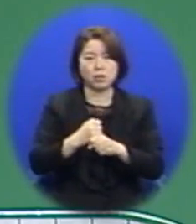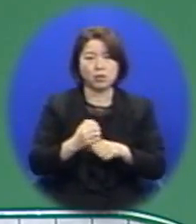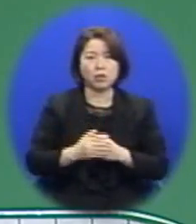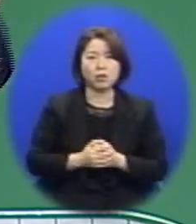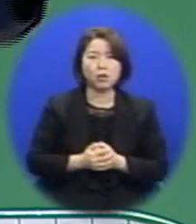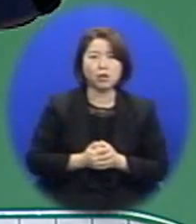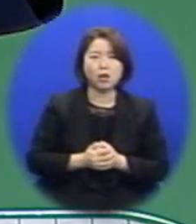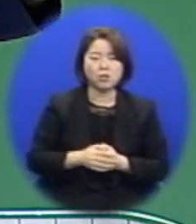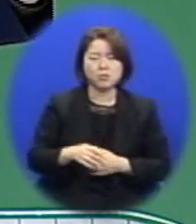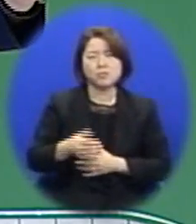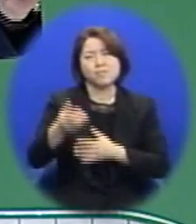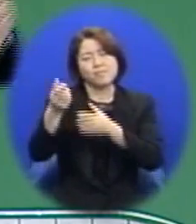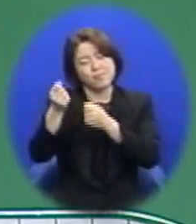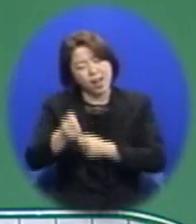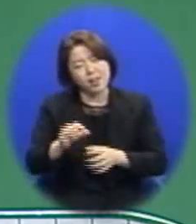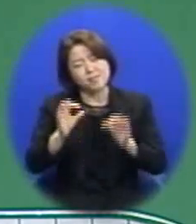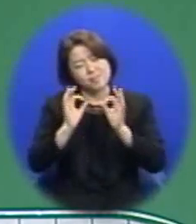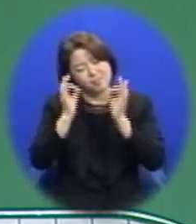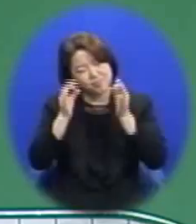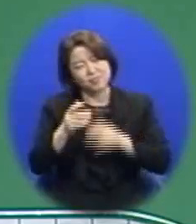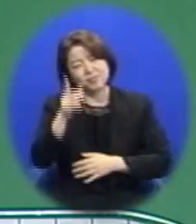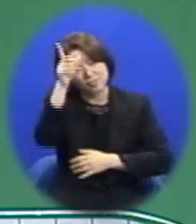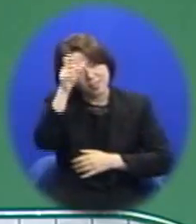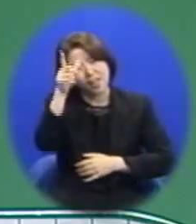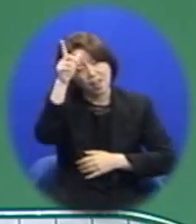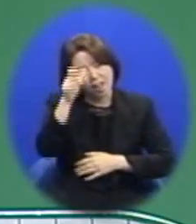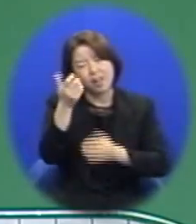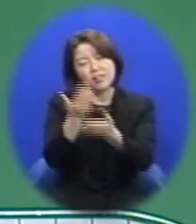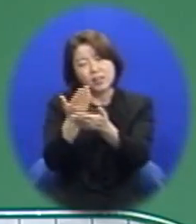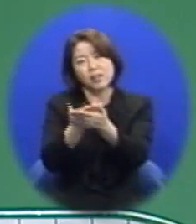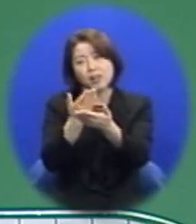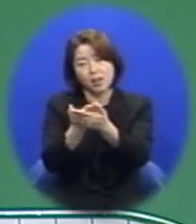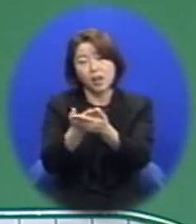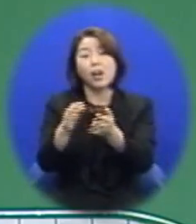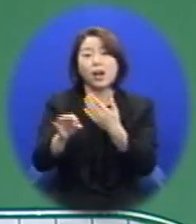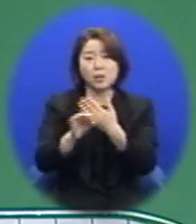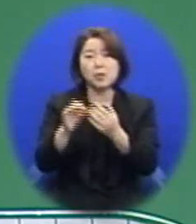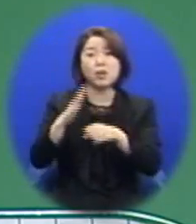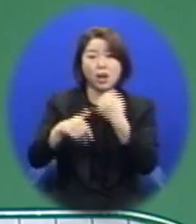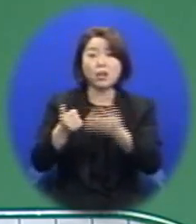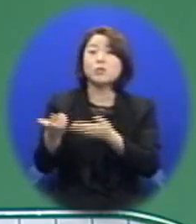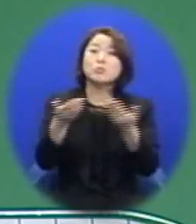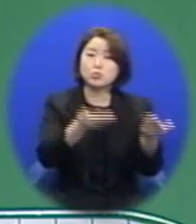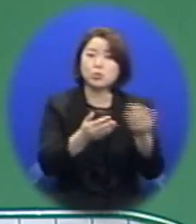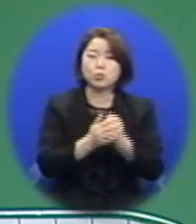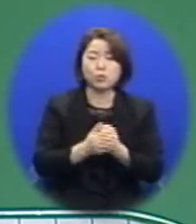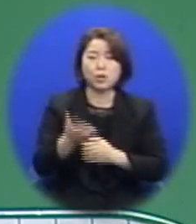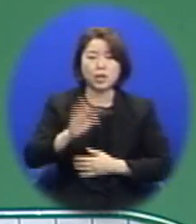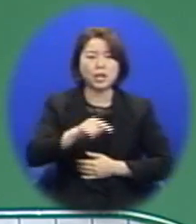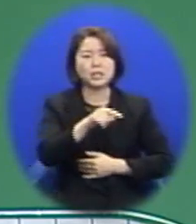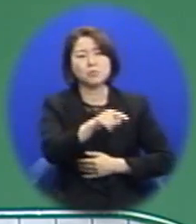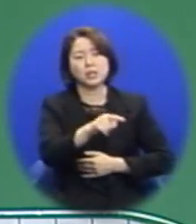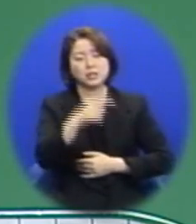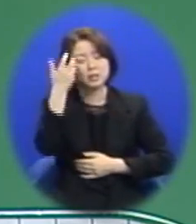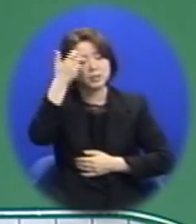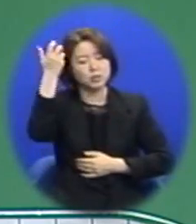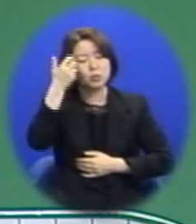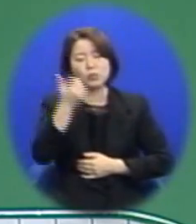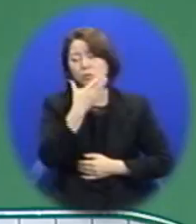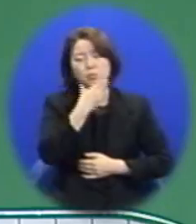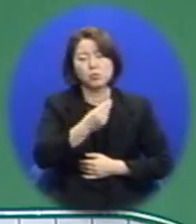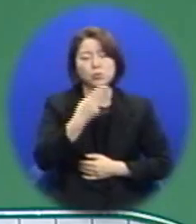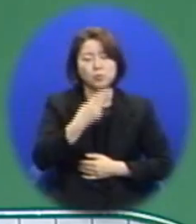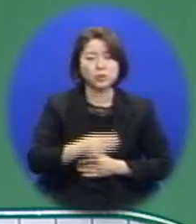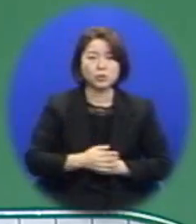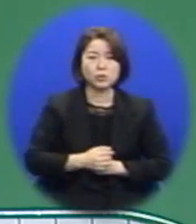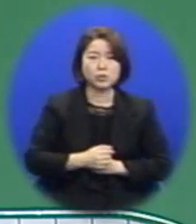아주 때를 쓰고 하나님께 매달리면 하나님이 주시기도 하십니다. 그러나 그 영혼은 절대 복이 안 됩니다.